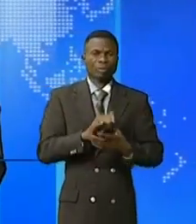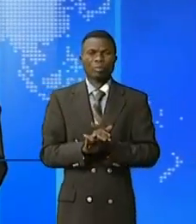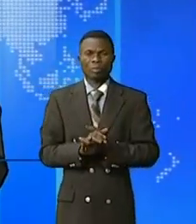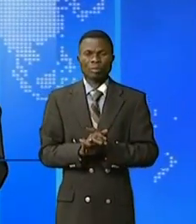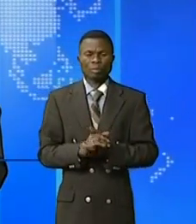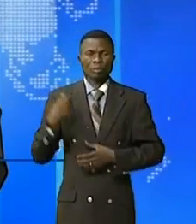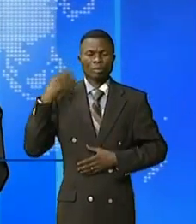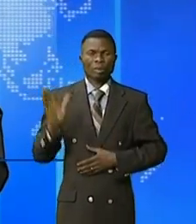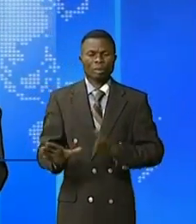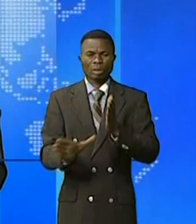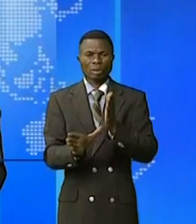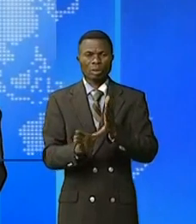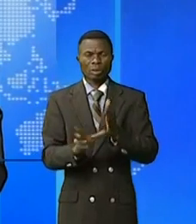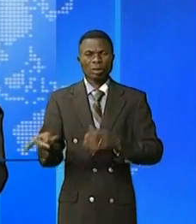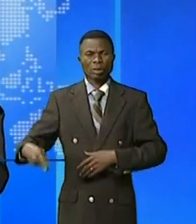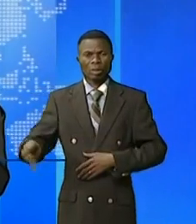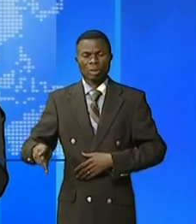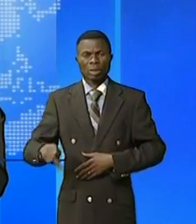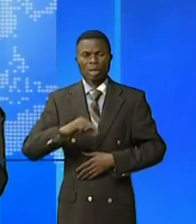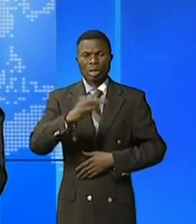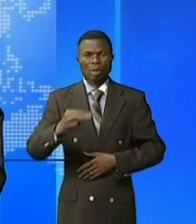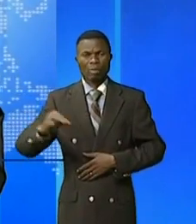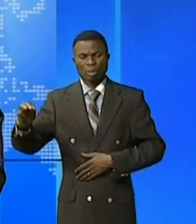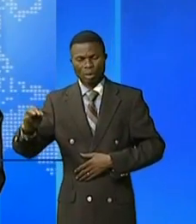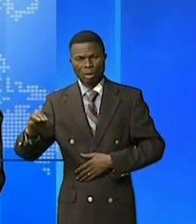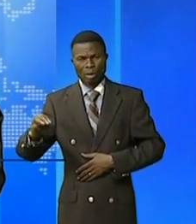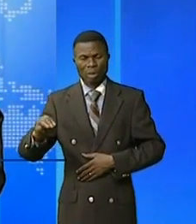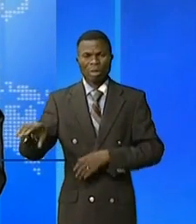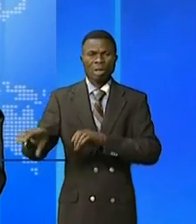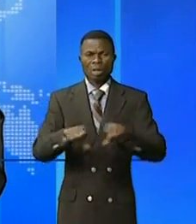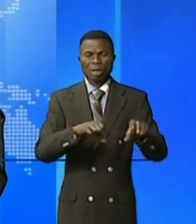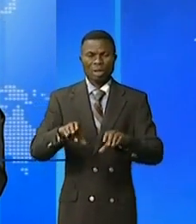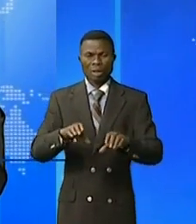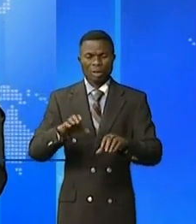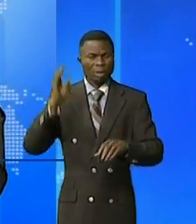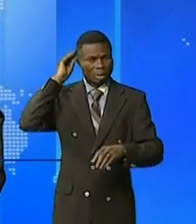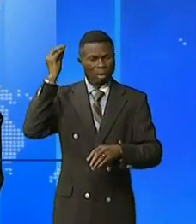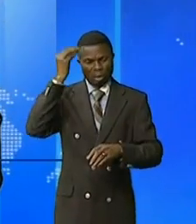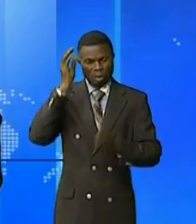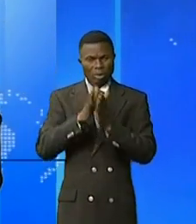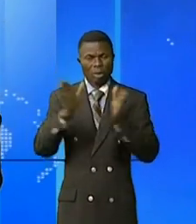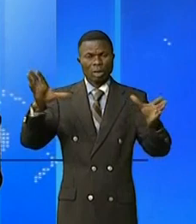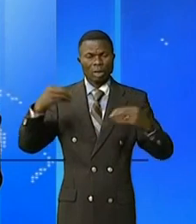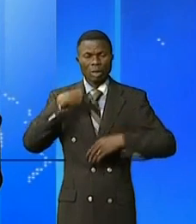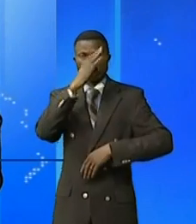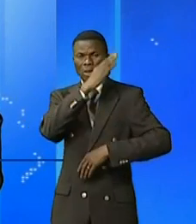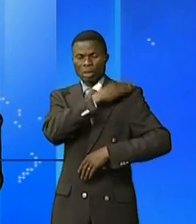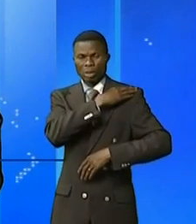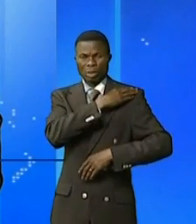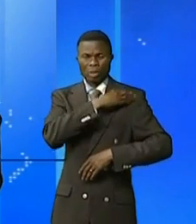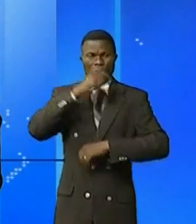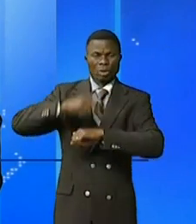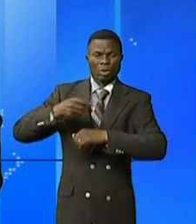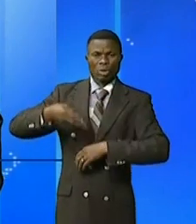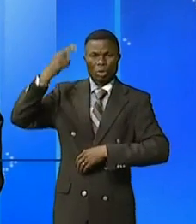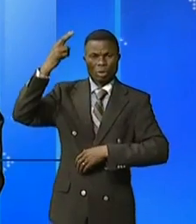puis le gouverneur intérimaire de la province du Maniema a présidé la cérémonie de reconnaissance officielle des grades des officiers supérieurs